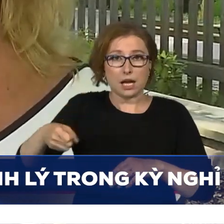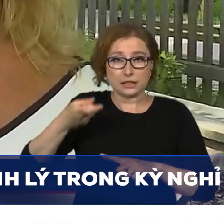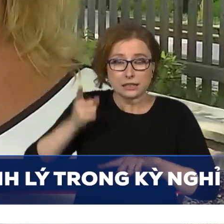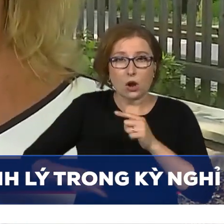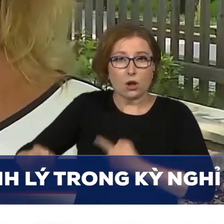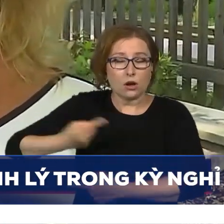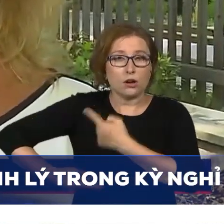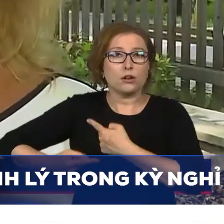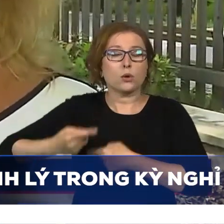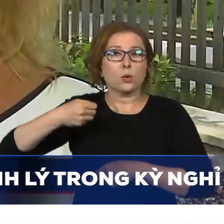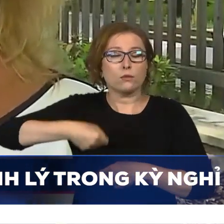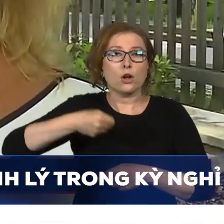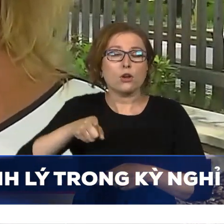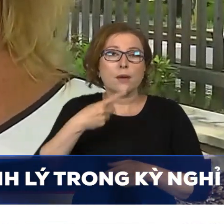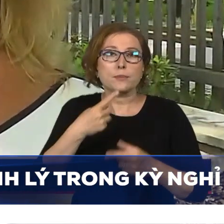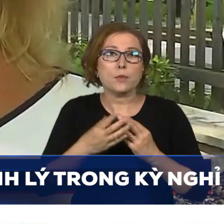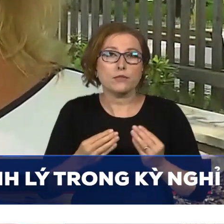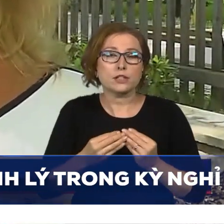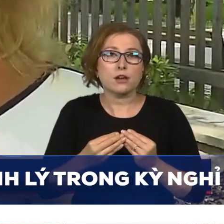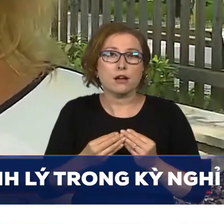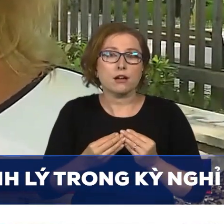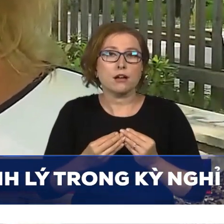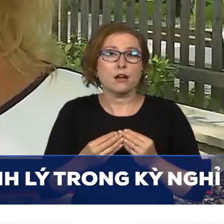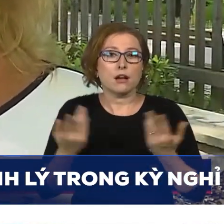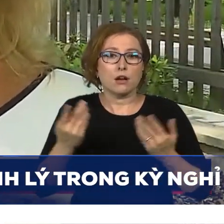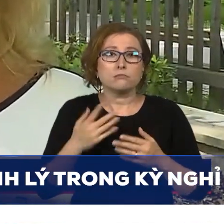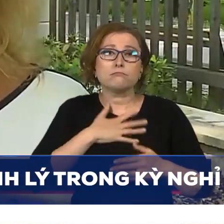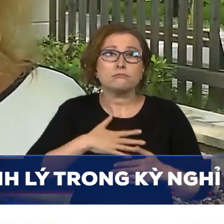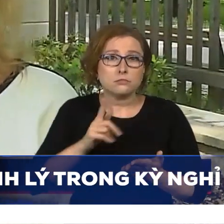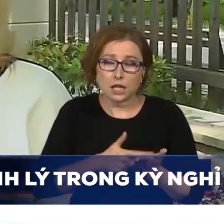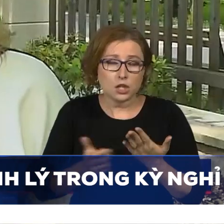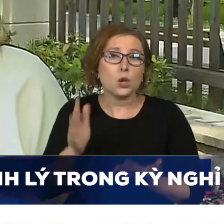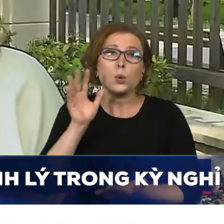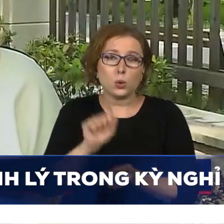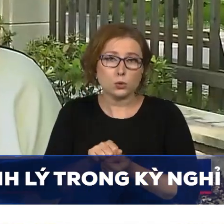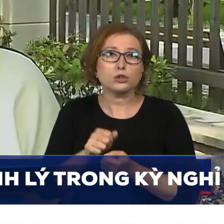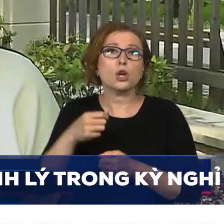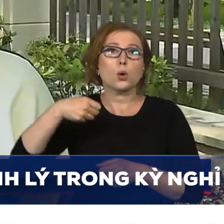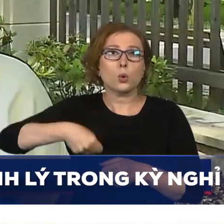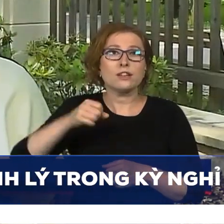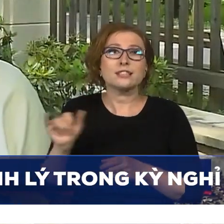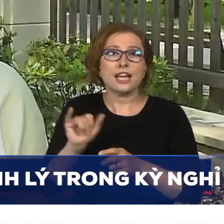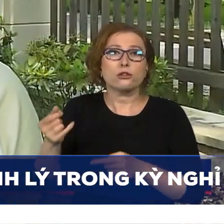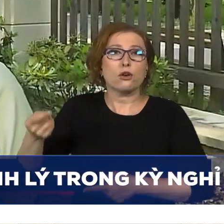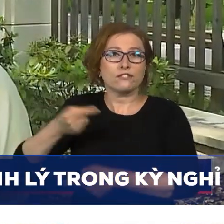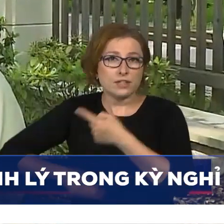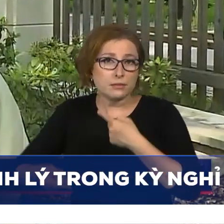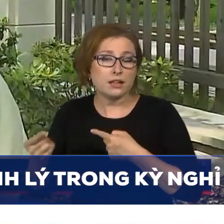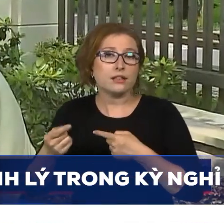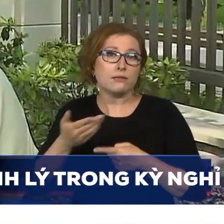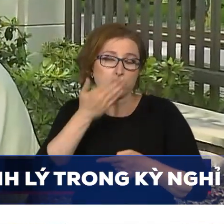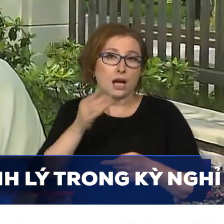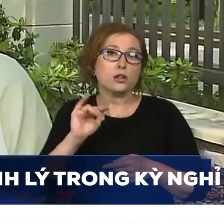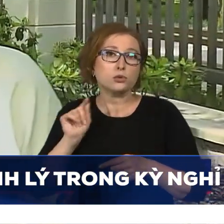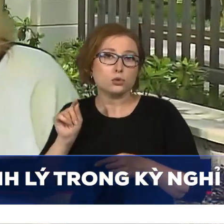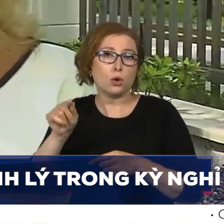bay Brno. Bà chia sẻ rằng đại diện văn phòng du lịch cho biết có thể một người đi du lịch đến Brno đã lấy nhầm vali. Vì vali màu đen có ở khắp mọi